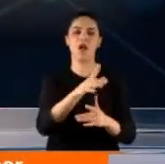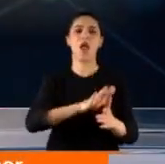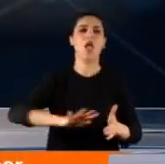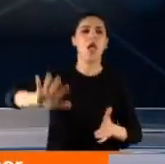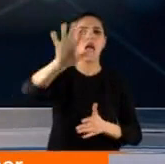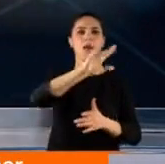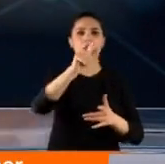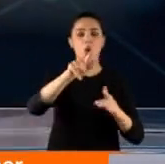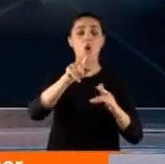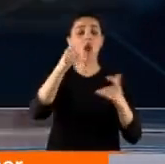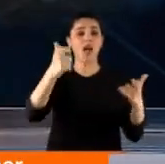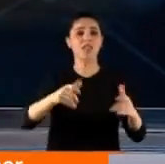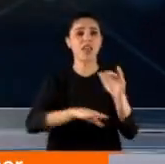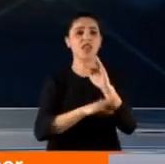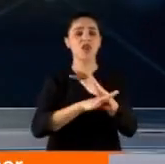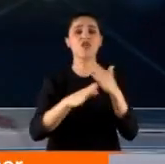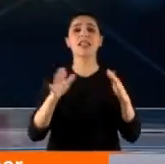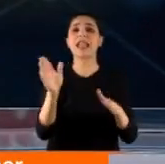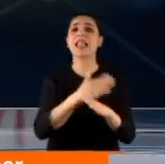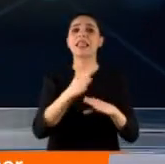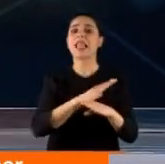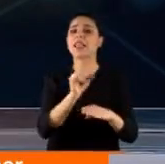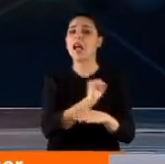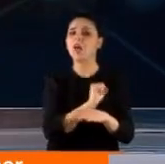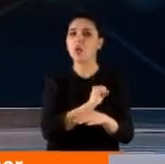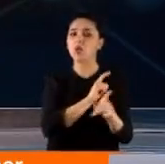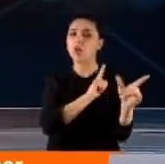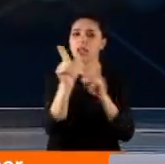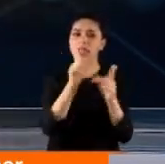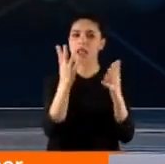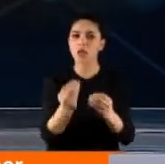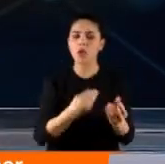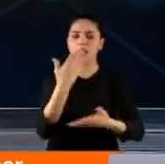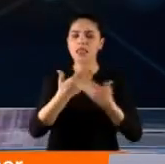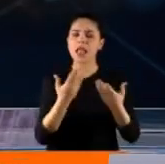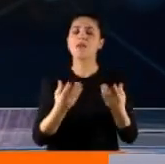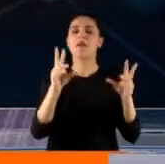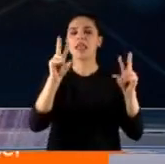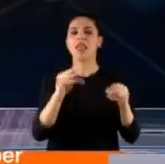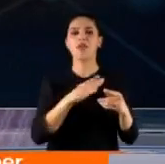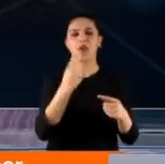karesi orada yaşayanların neden bu kadar korktuğunu ve isyan ettiğini anlatıyor aslında.